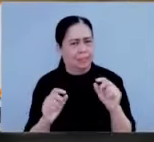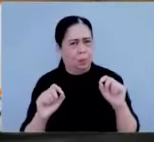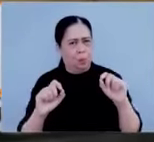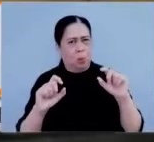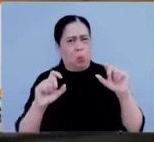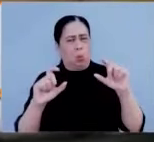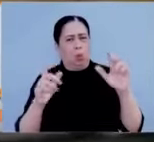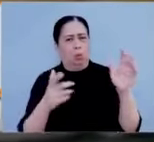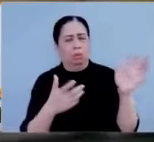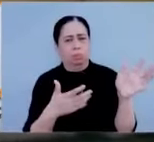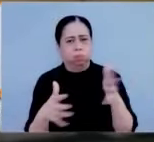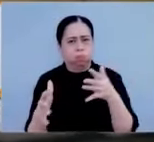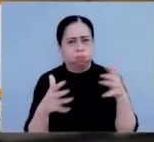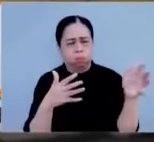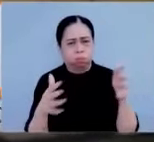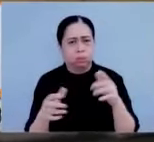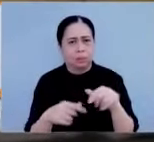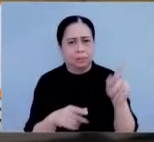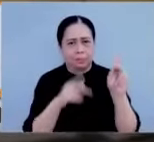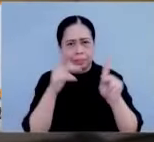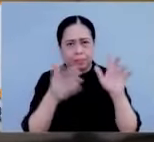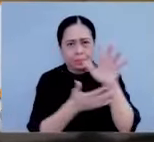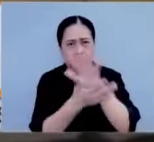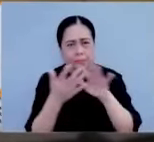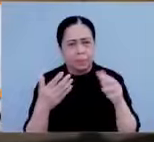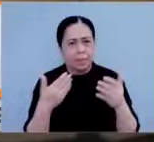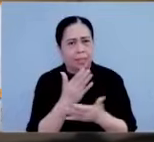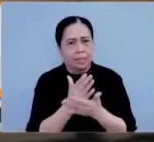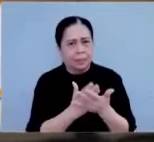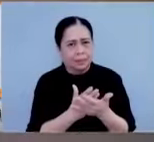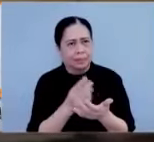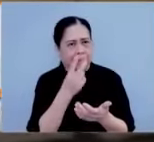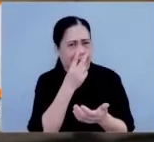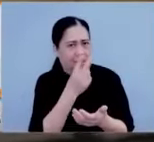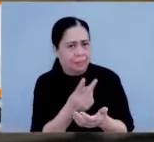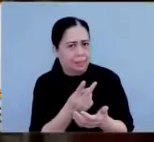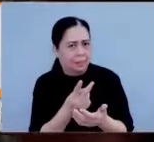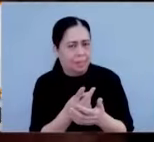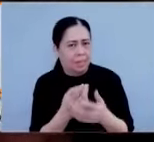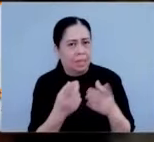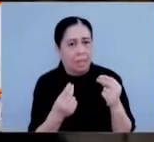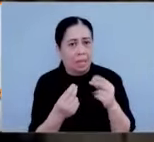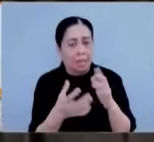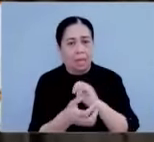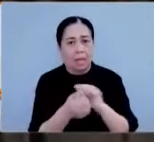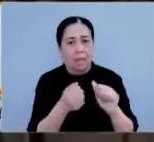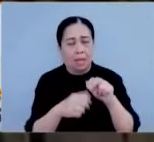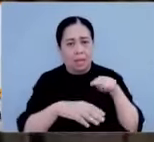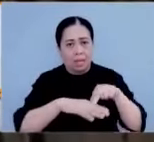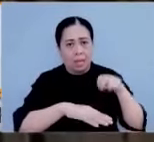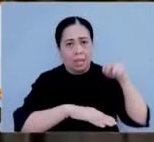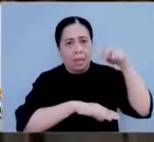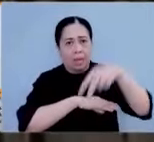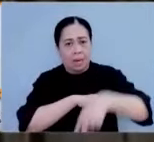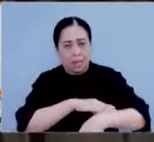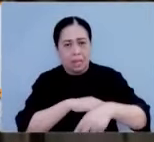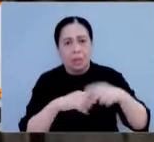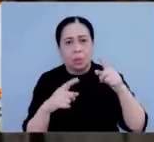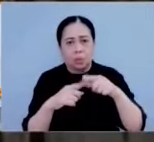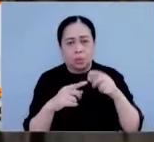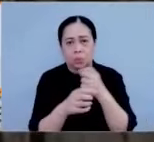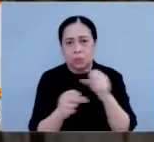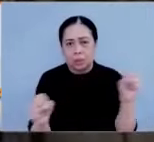mga residente. Ay merong ilan tayo nakikita na tumatawid na sa bakod para lang makaligtas